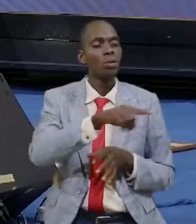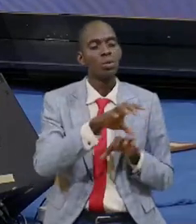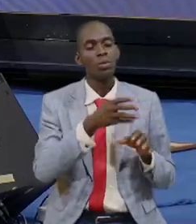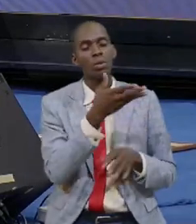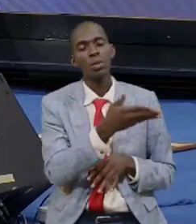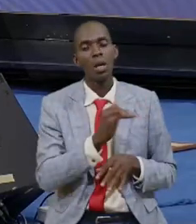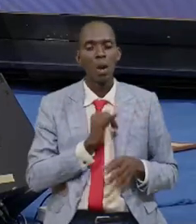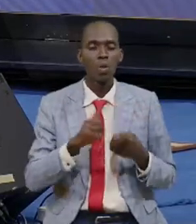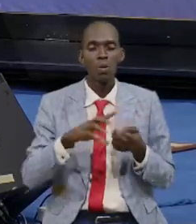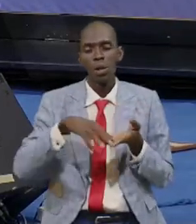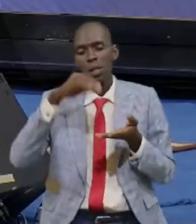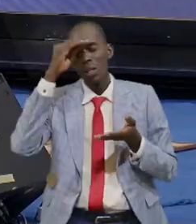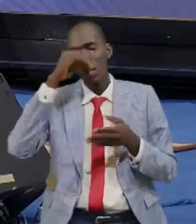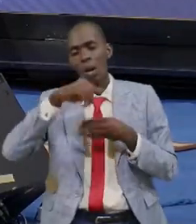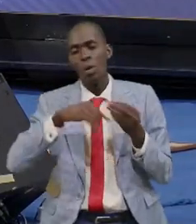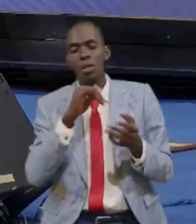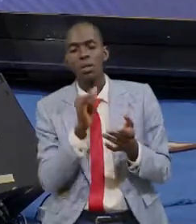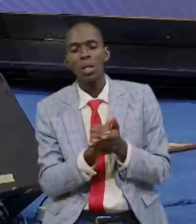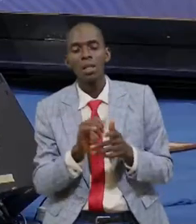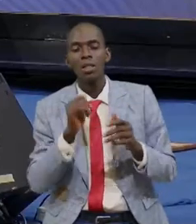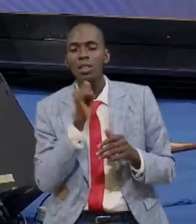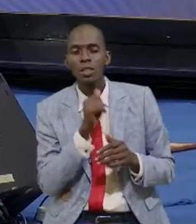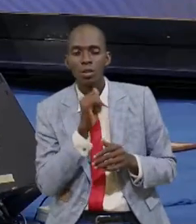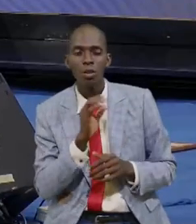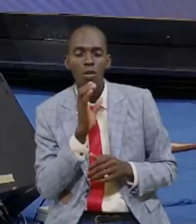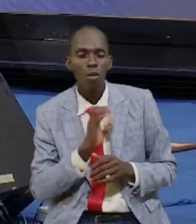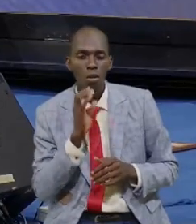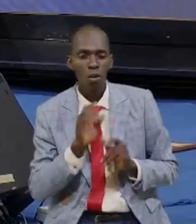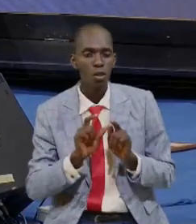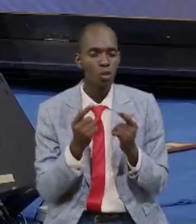veux apprendre de cela. Je